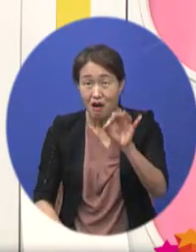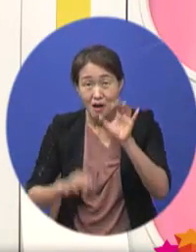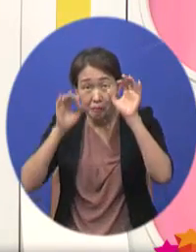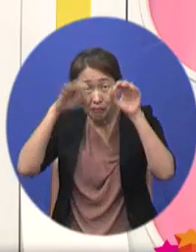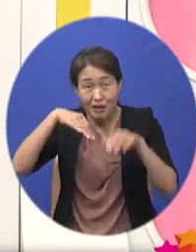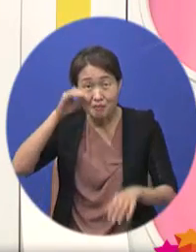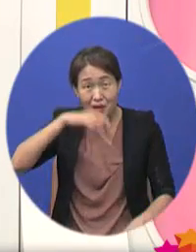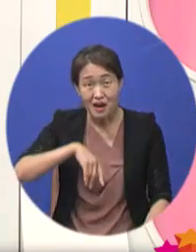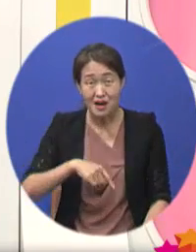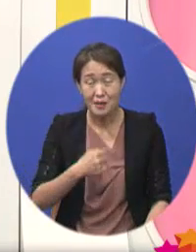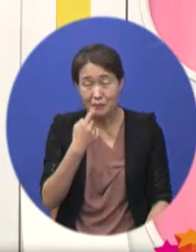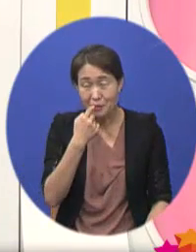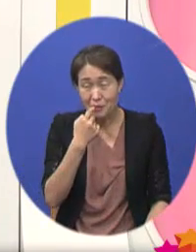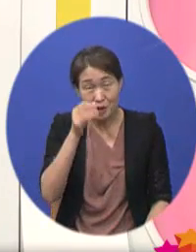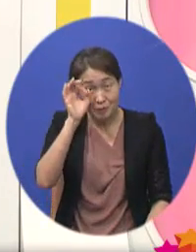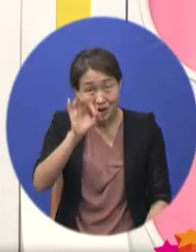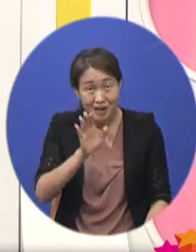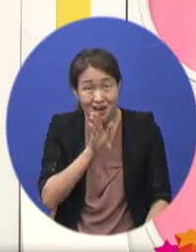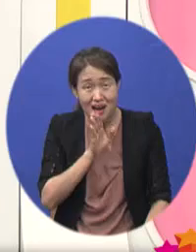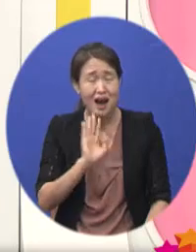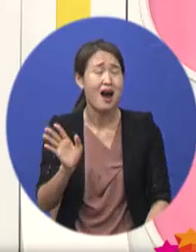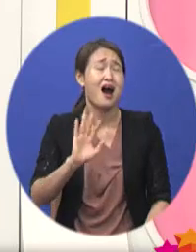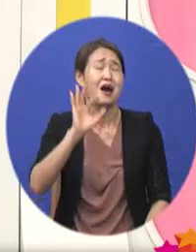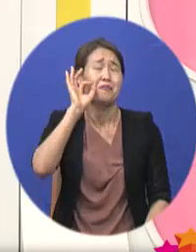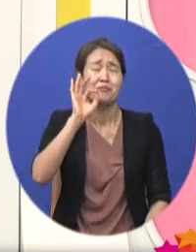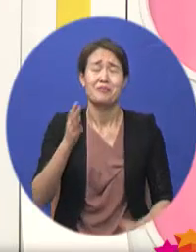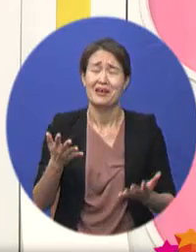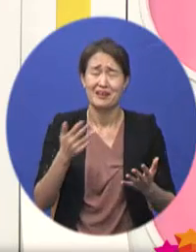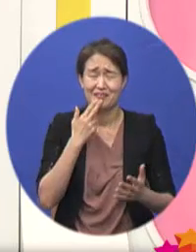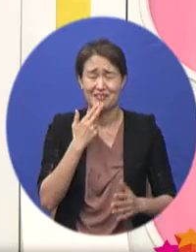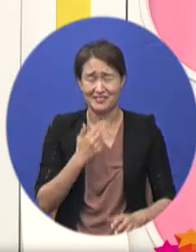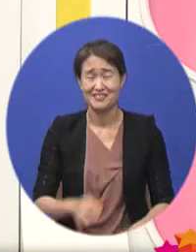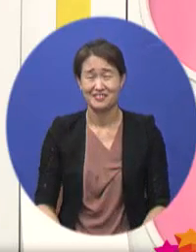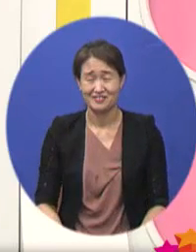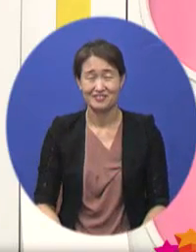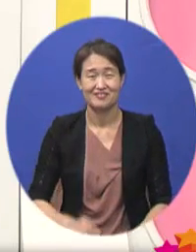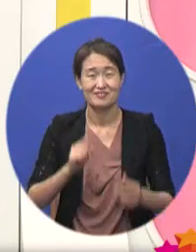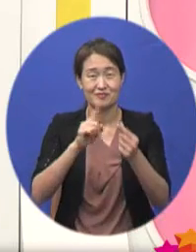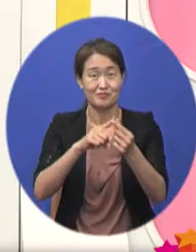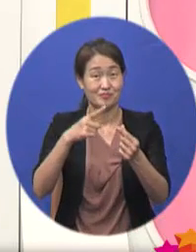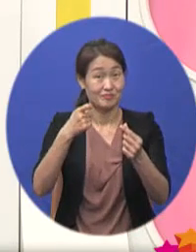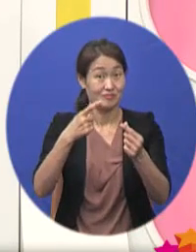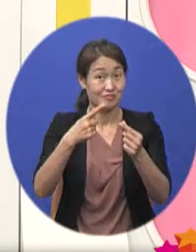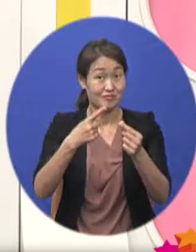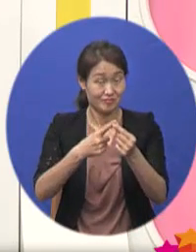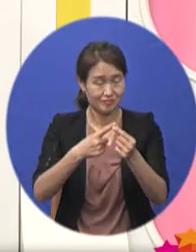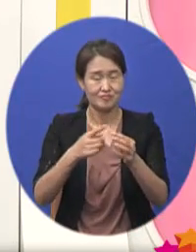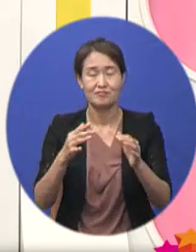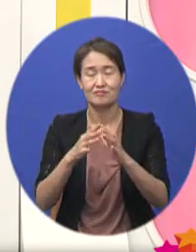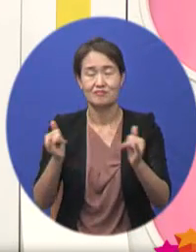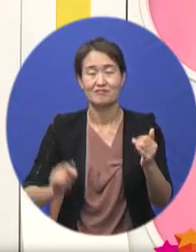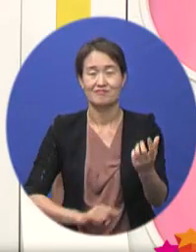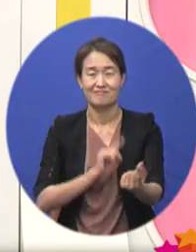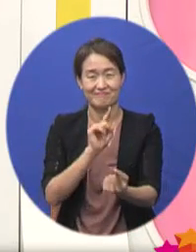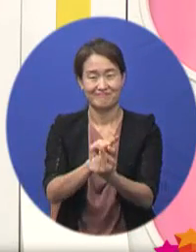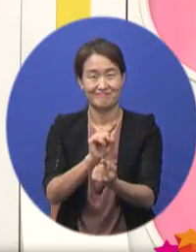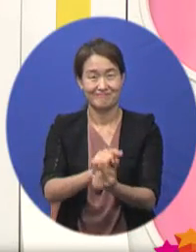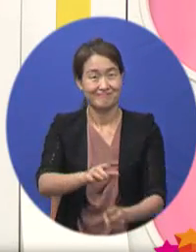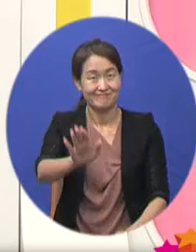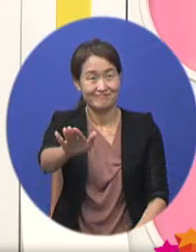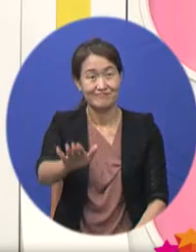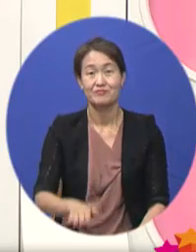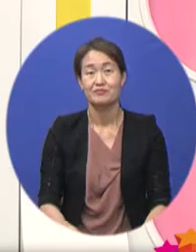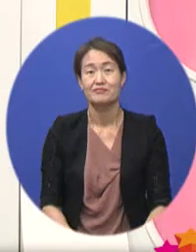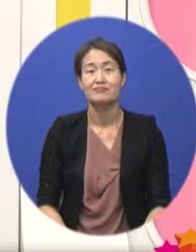예? 맛이 보인 거 봤냐고요? 아니 못 봤어요. 못 봤죠? 느끼지. 예. 예. 자, 11번째 즉석 참여자분 만나보겠습니다.